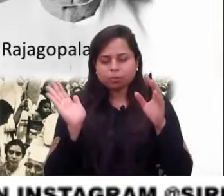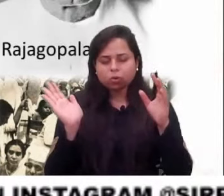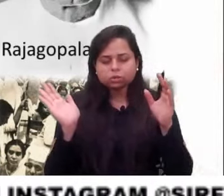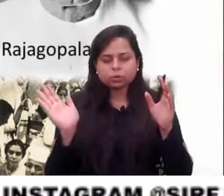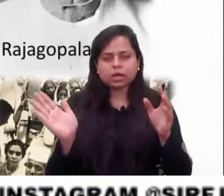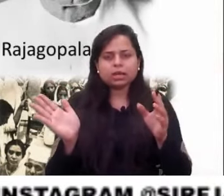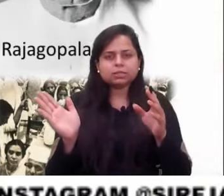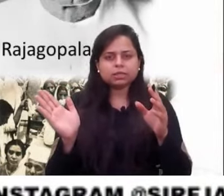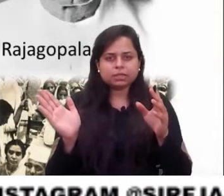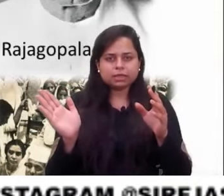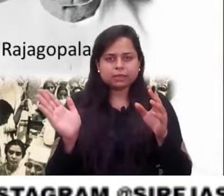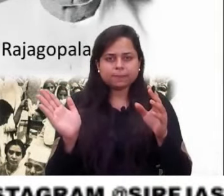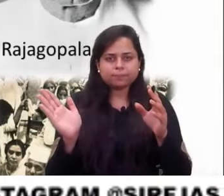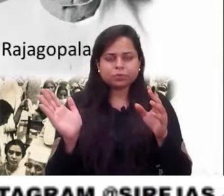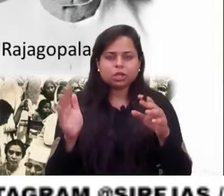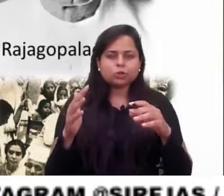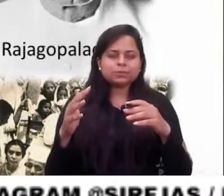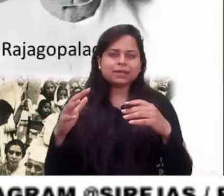उनके